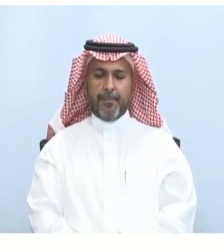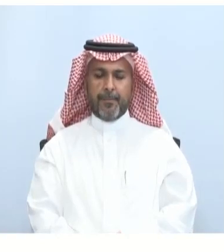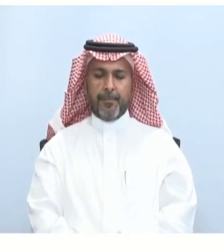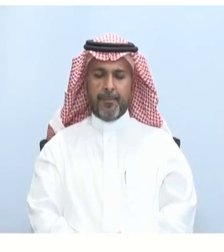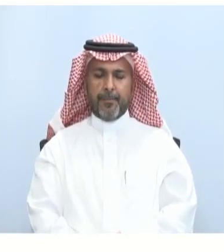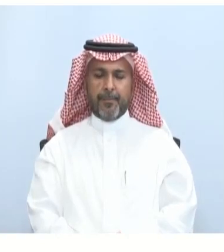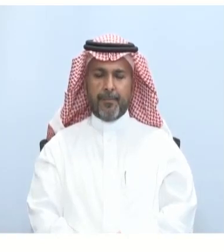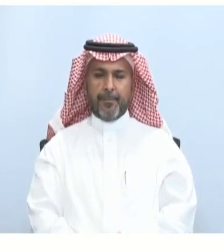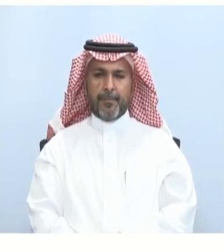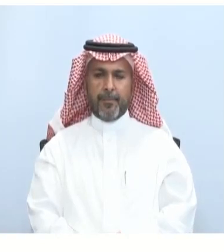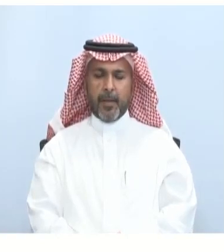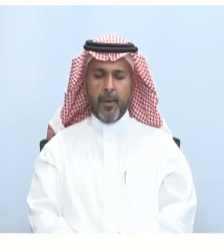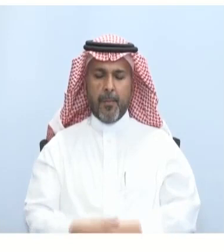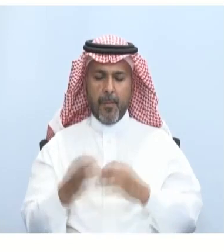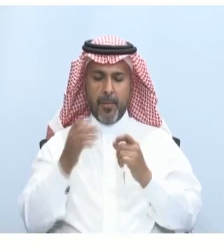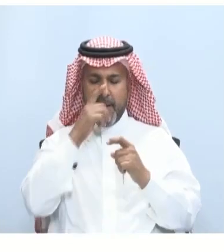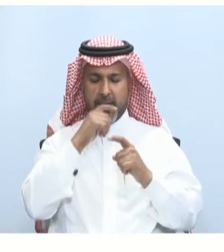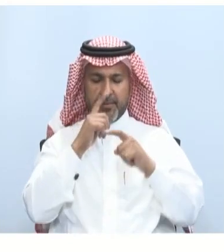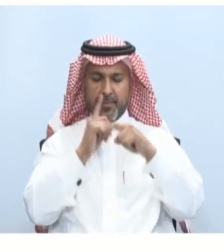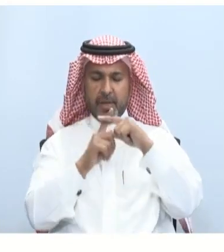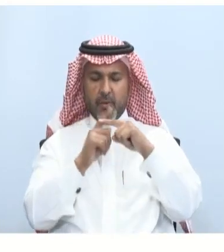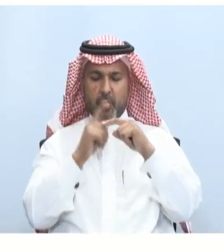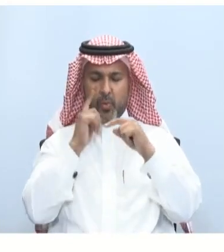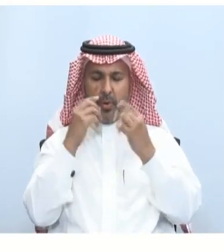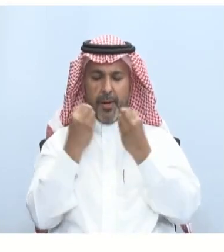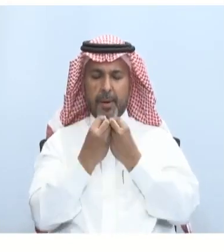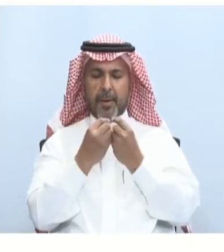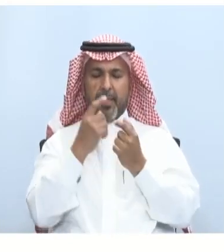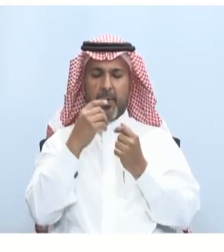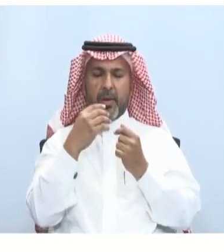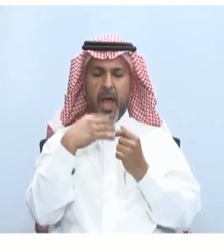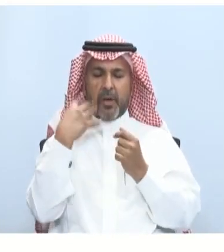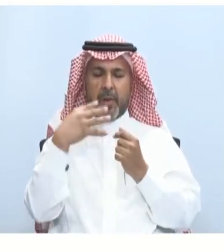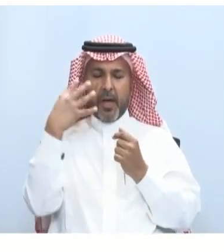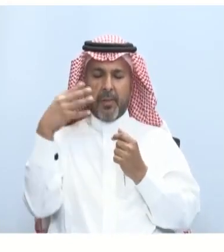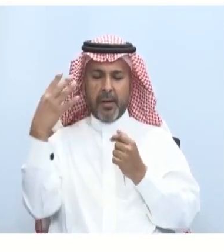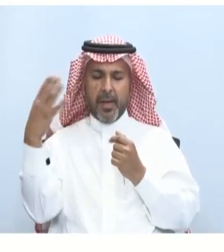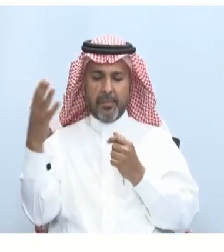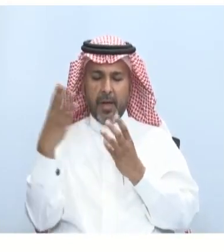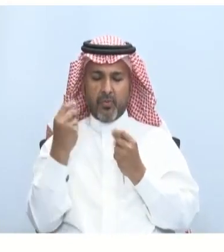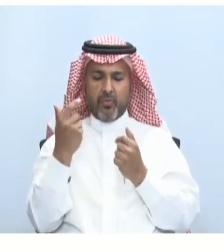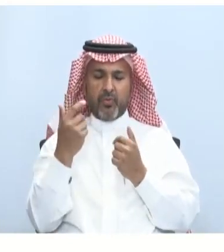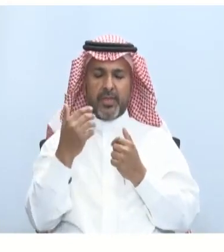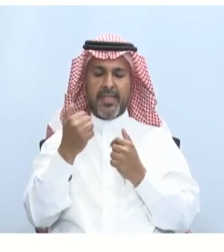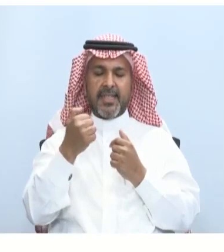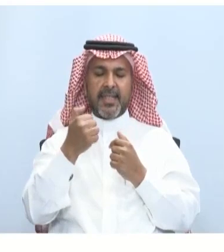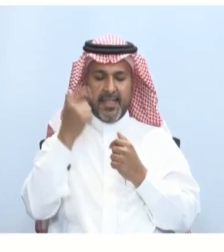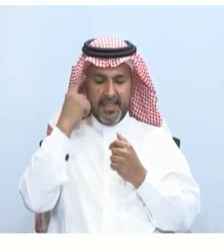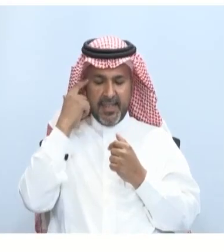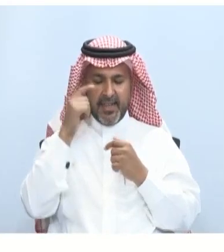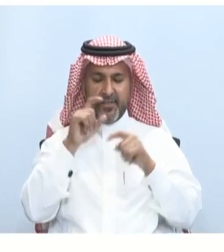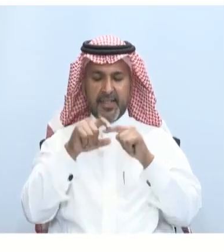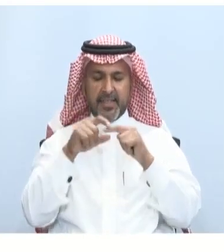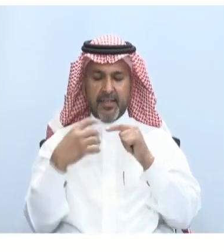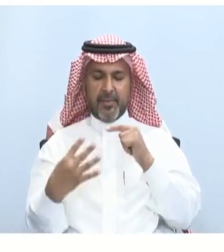واحد منهم من مضاعفات الاربعه او يقبل القسمه على اربعه اللي هو عندي 60 تقبل